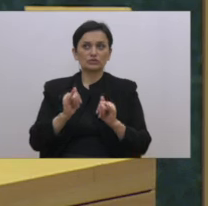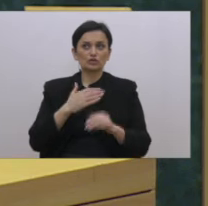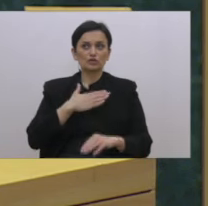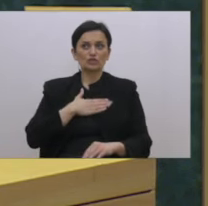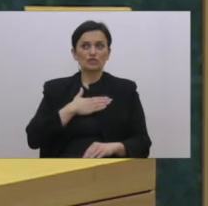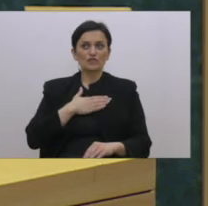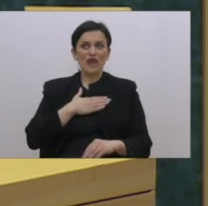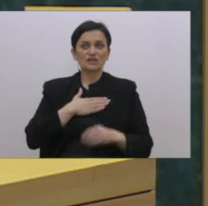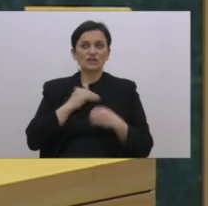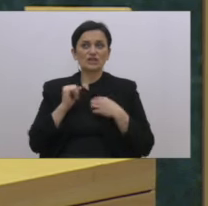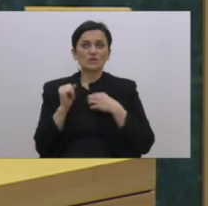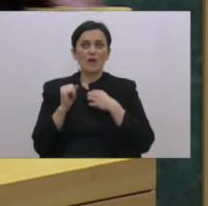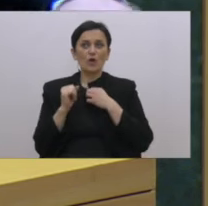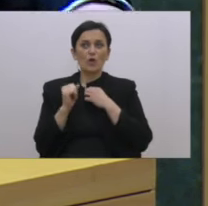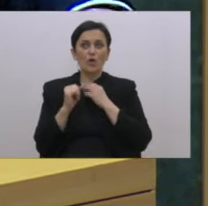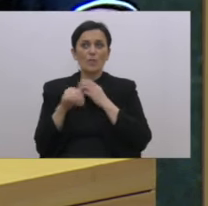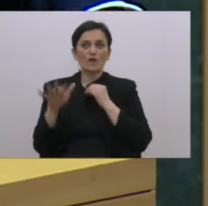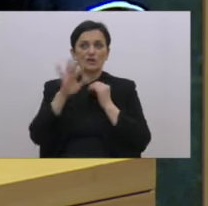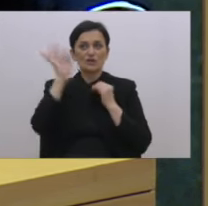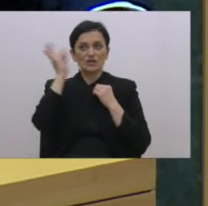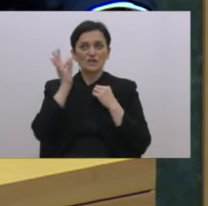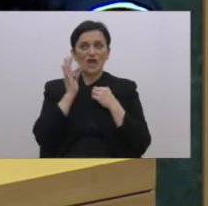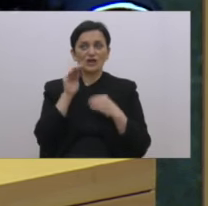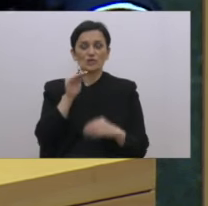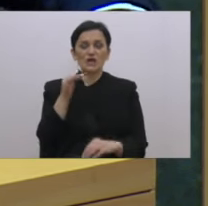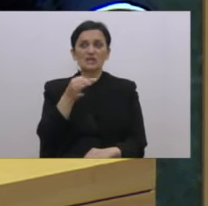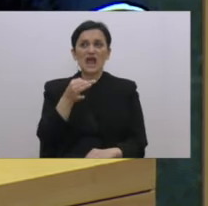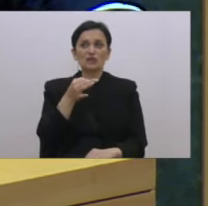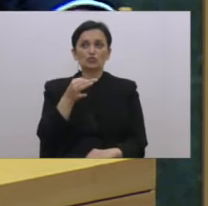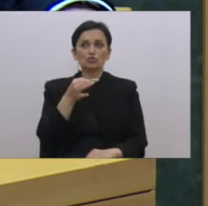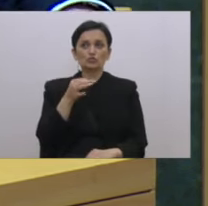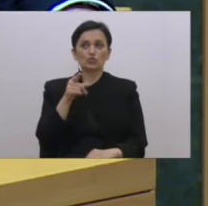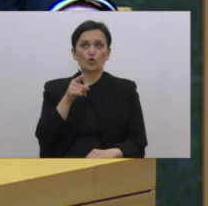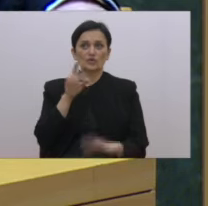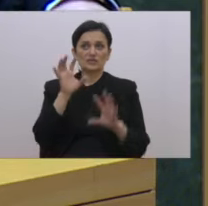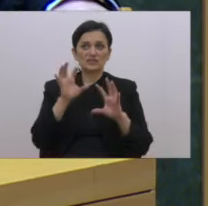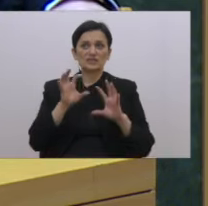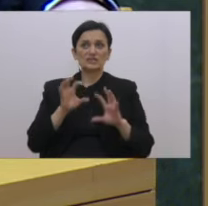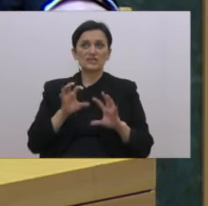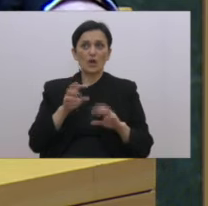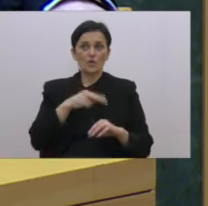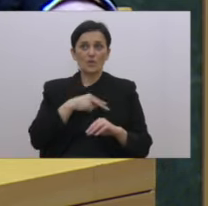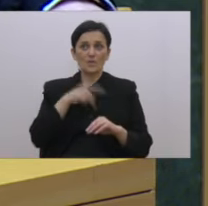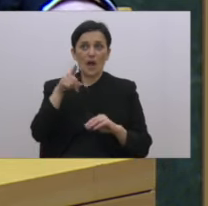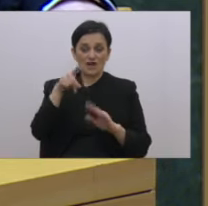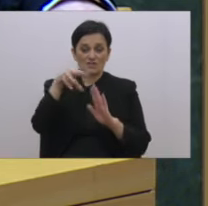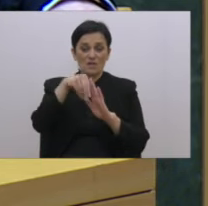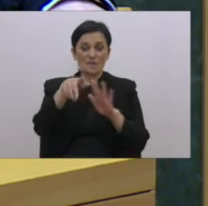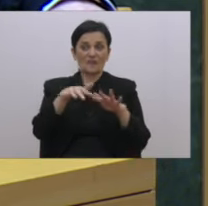ჩვენი მეგობარი ქვეყნის გერმანიის ფედერაციული რესპუბლიკის საკანონმდებლო დაწესებულების დარბაზიდან.